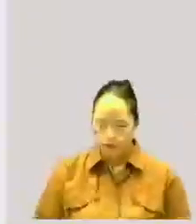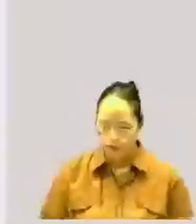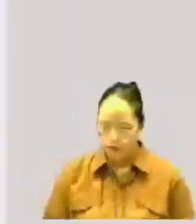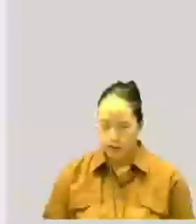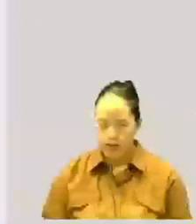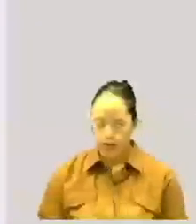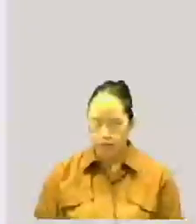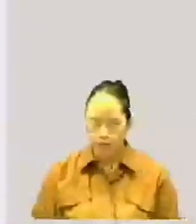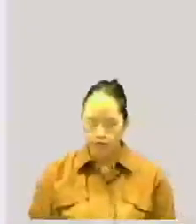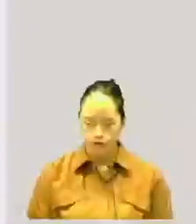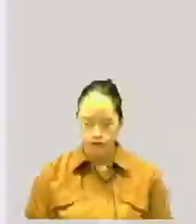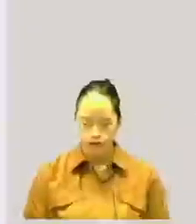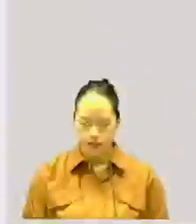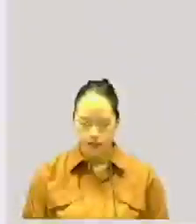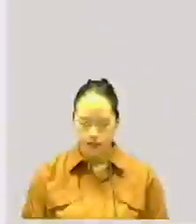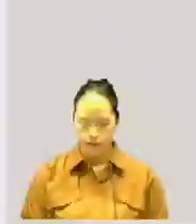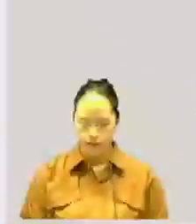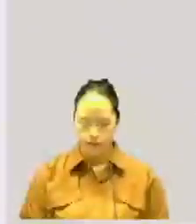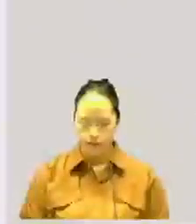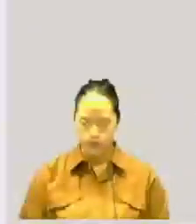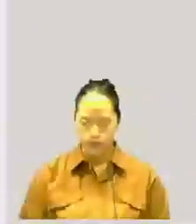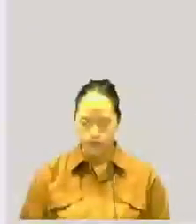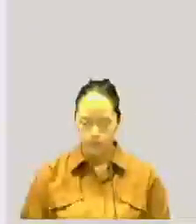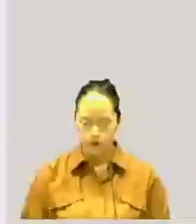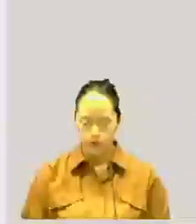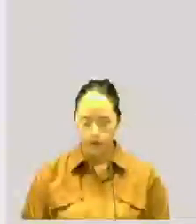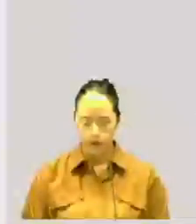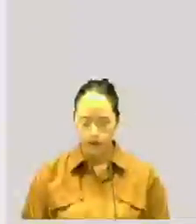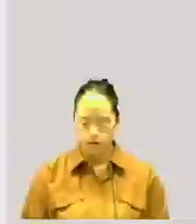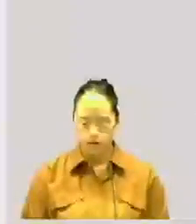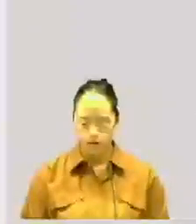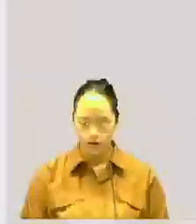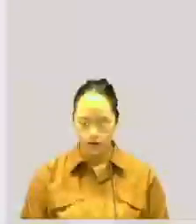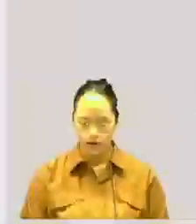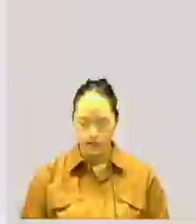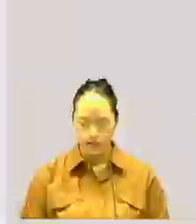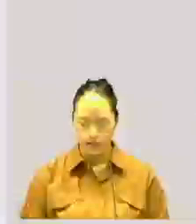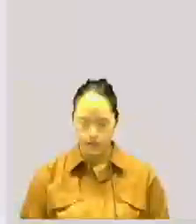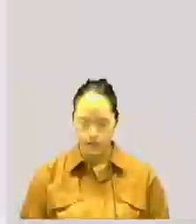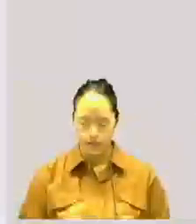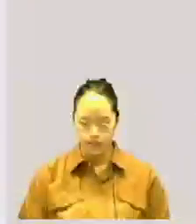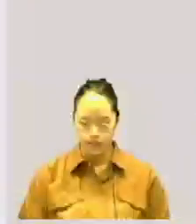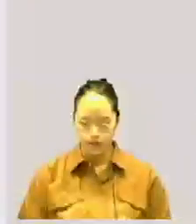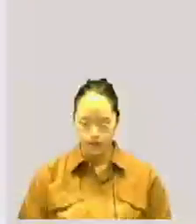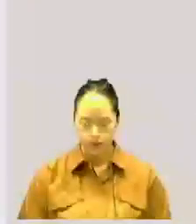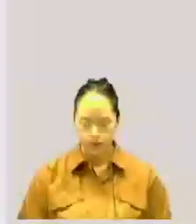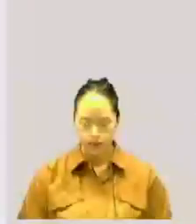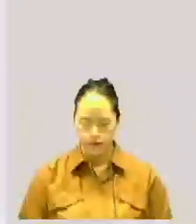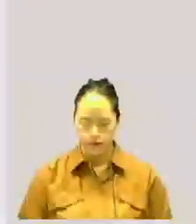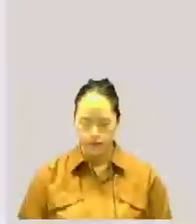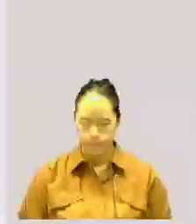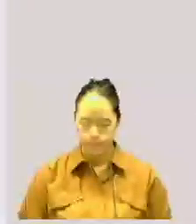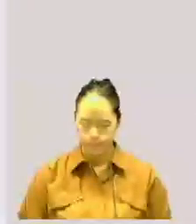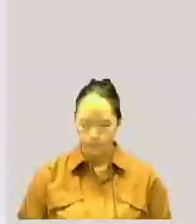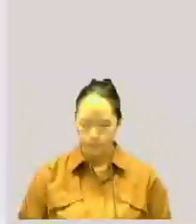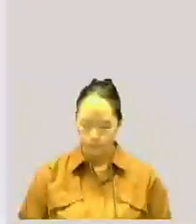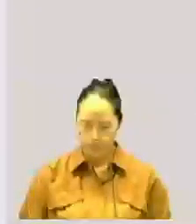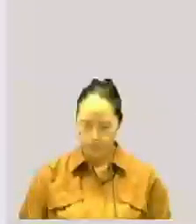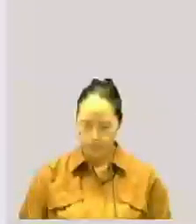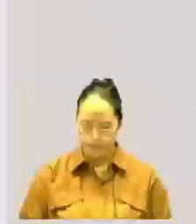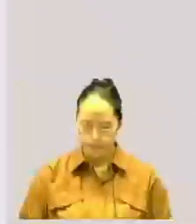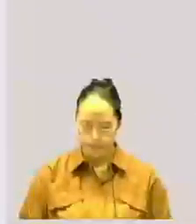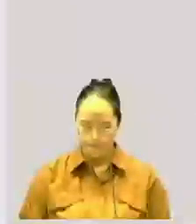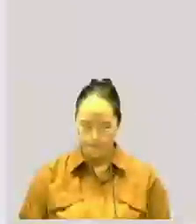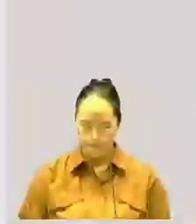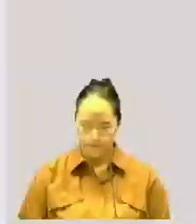这个犹大王这个灭亡，然后呢被掳到了巴比伦，成为了俘虏，